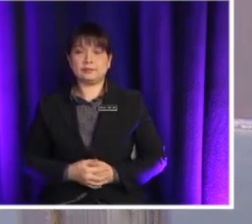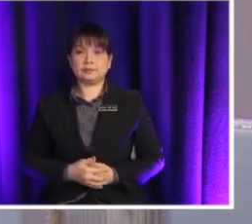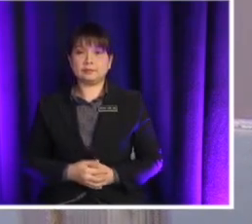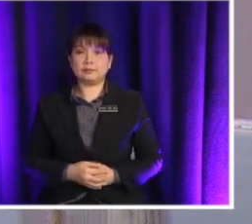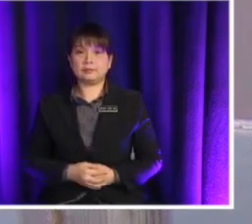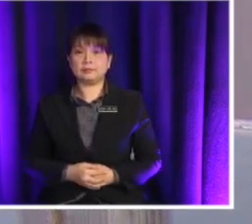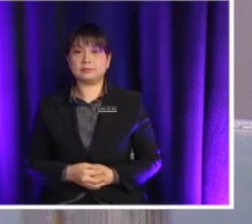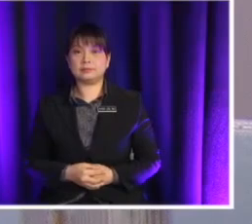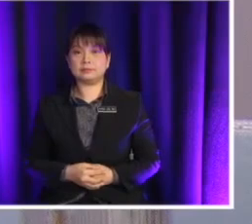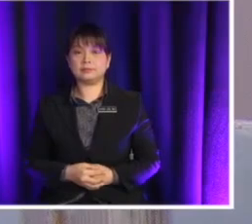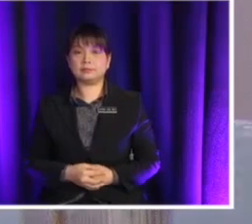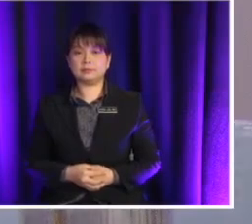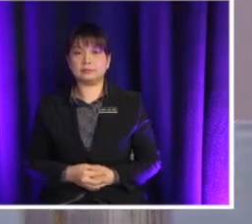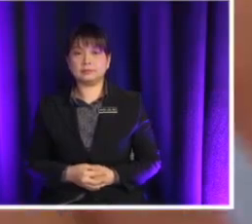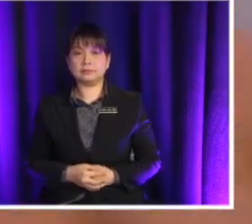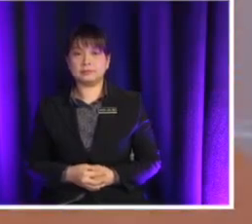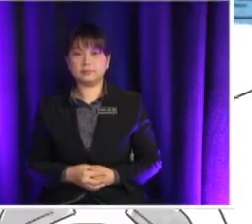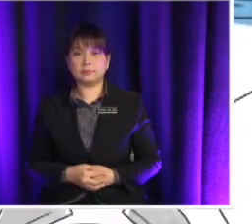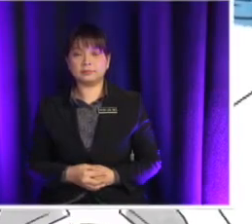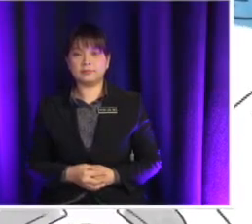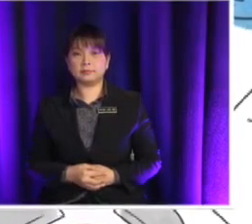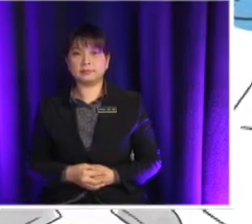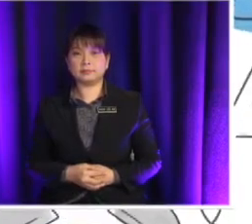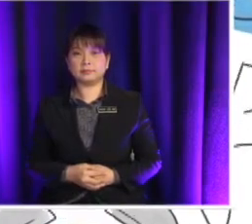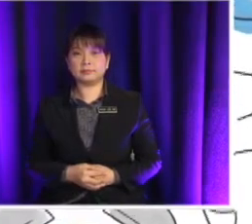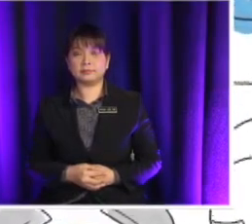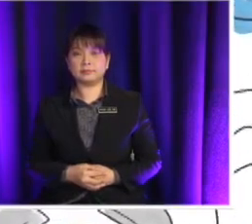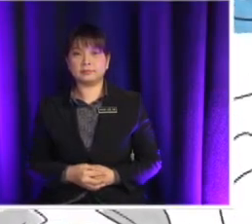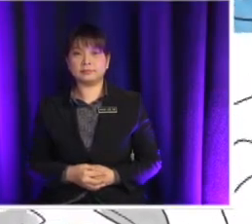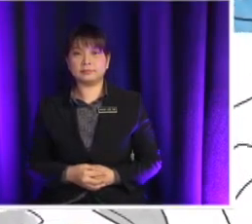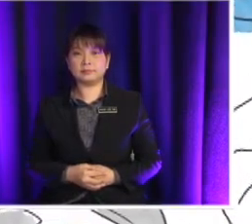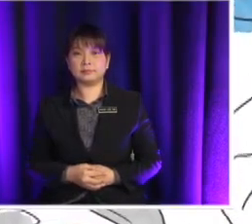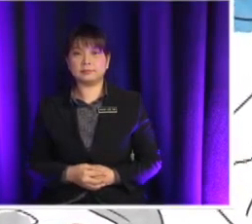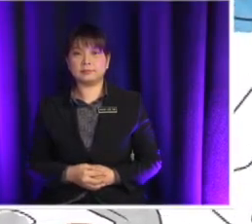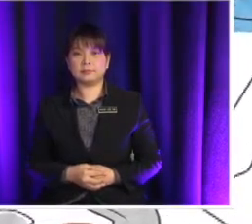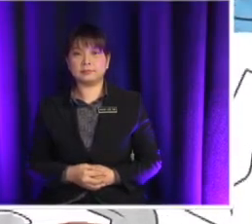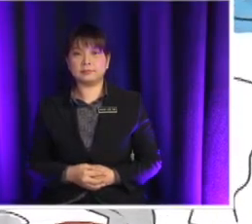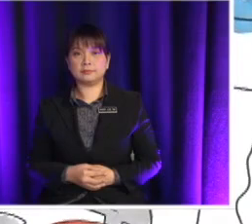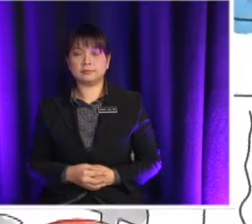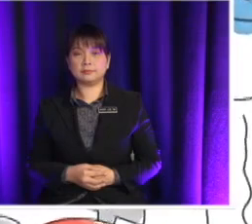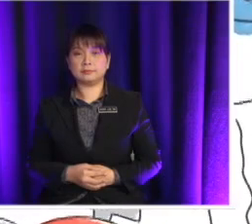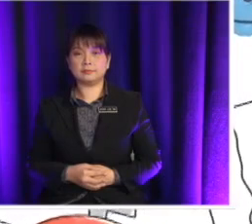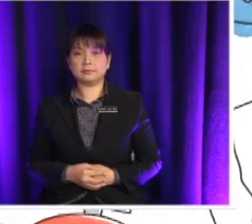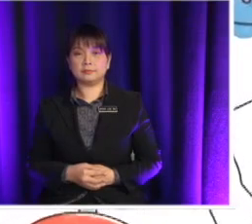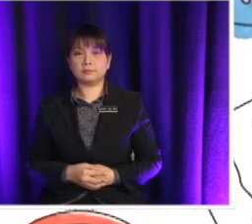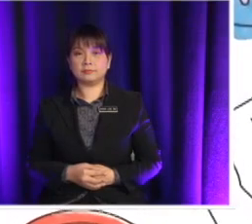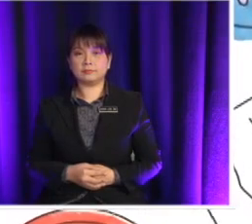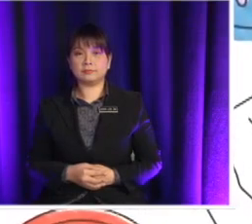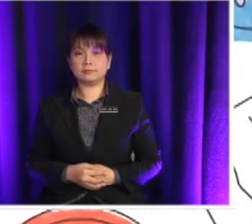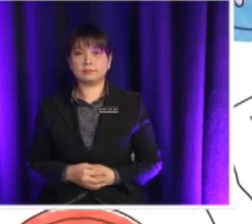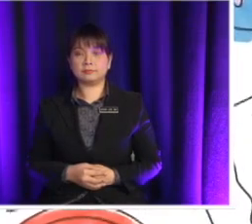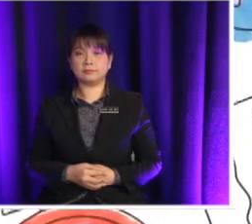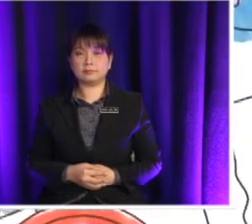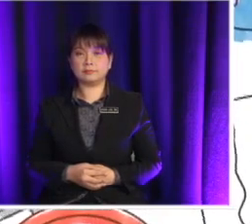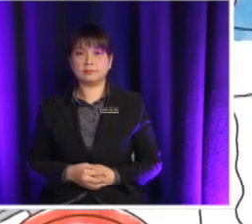ni daripada datasheet yang ada ataupun daripada yang kita lihat sebelum ni data dia, base dia adalah di tengah. Base dia di